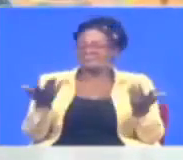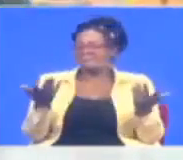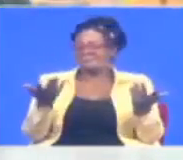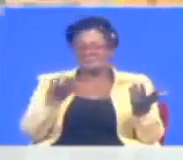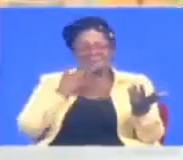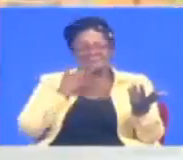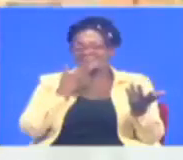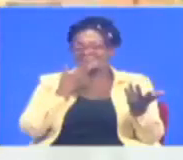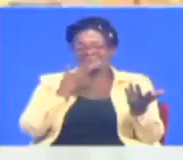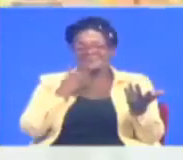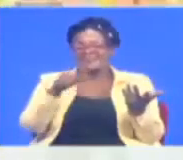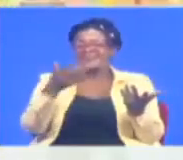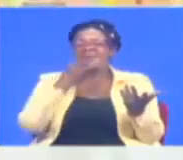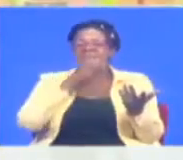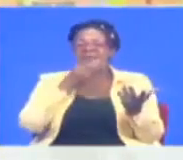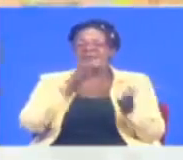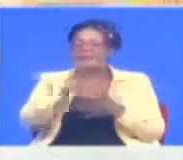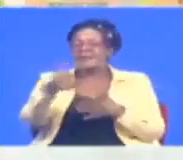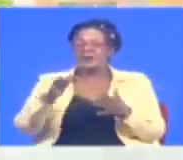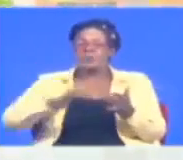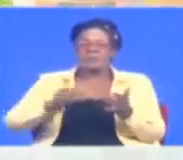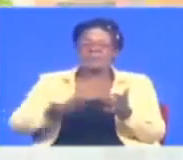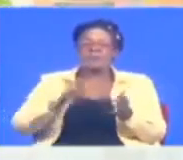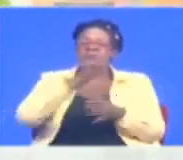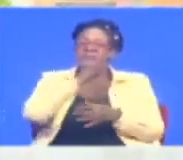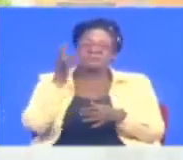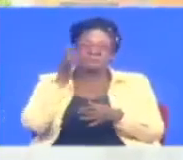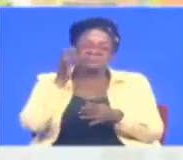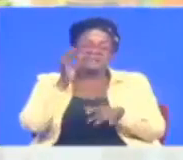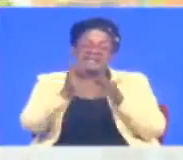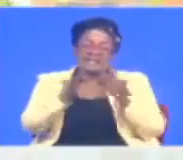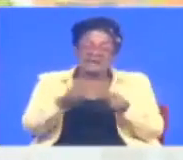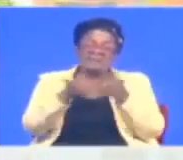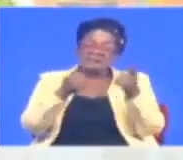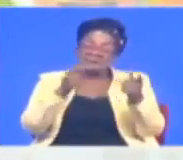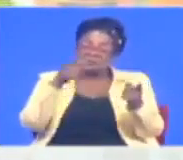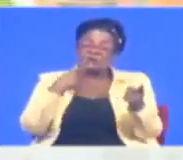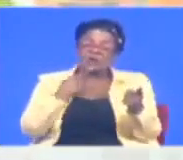Sasa wanaume wengine na akina mama hawa wote watakimia huyu akizungumza.